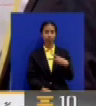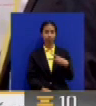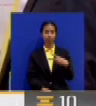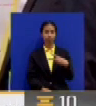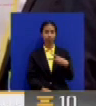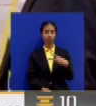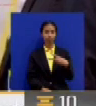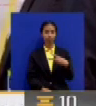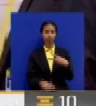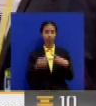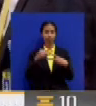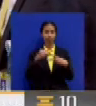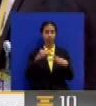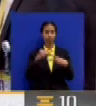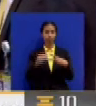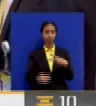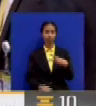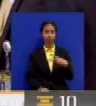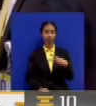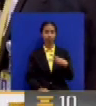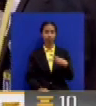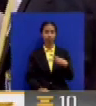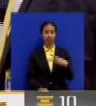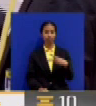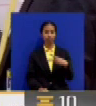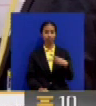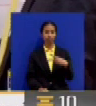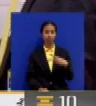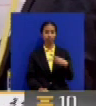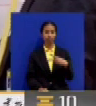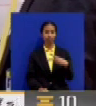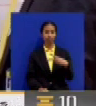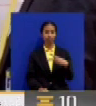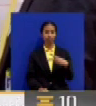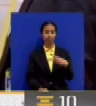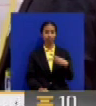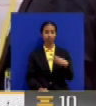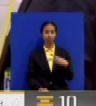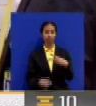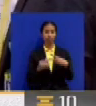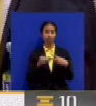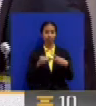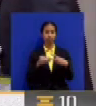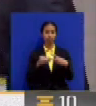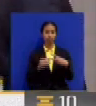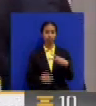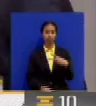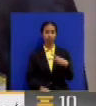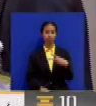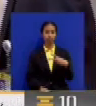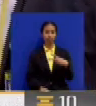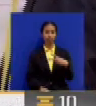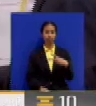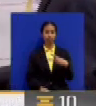องมาวัดเสียงกันสวจะได้ครบ210เสียงเพื่อโหวตให้กับท่านลุงหรือเปล่า ค่ะ ถ้าเกิดมีเสียงแปลงปลาก